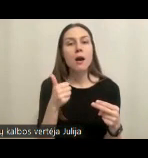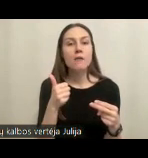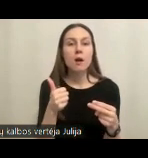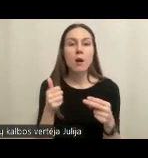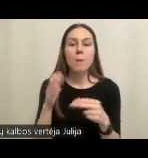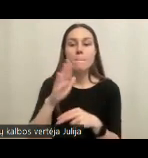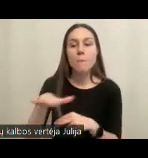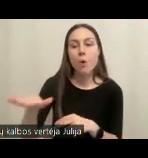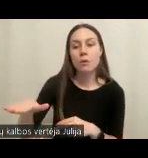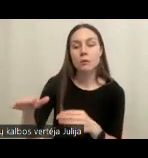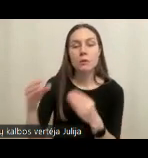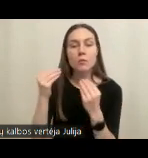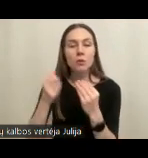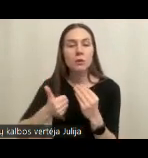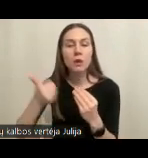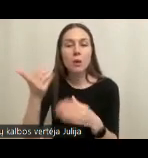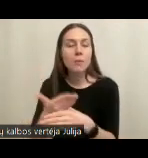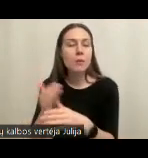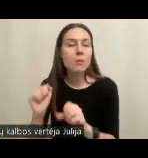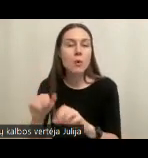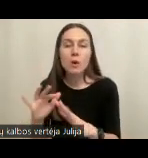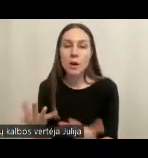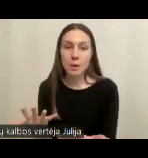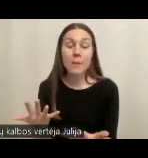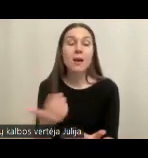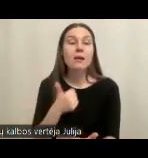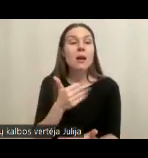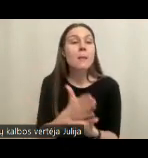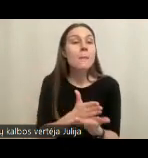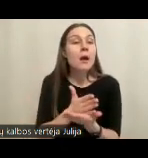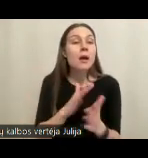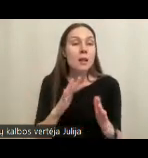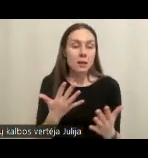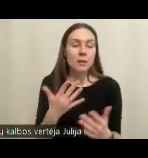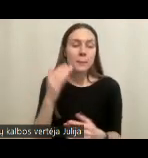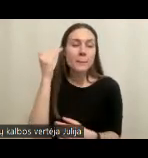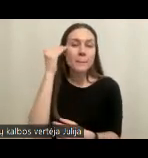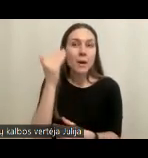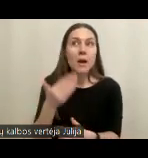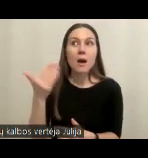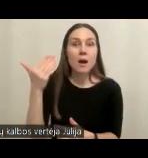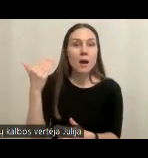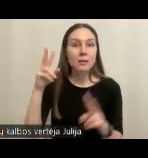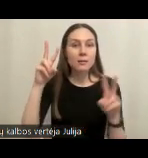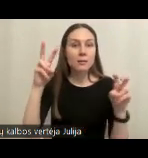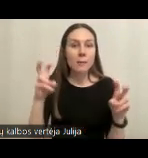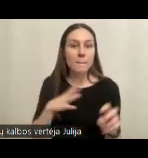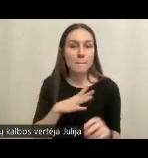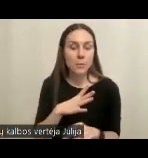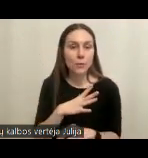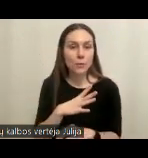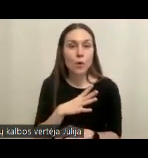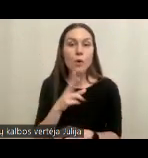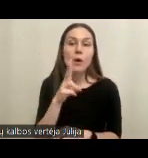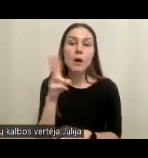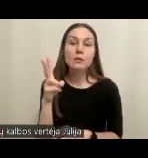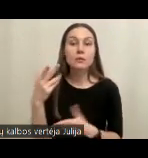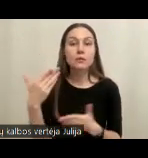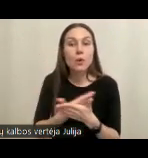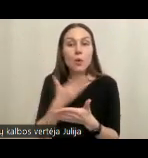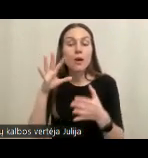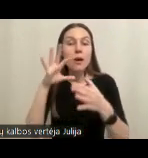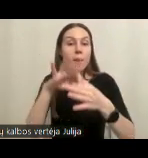mokiniams mokytis. Ir kas tai yra ta geroji praktika? Na, šiek tiek prisiminsime ankstesnės temas, bent jau tiem, kurie galbūt naujai